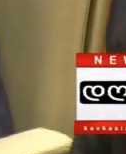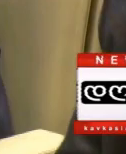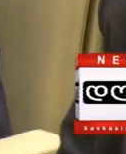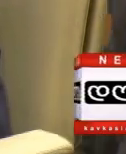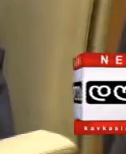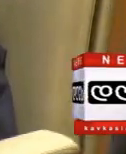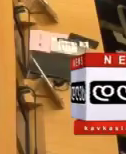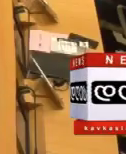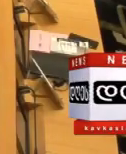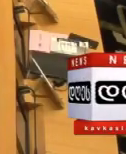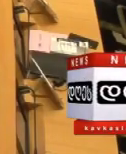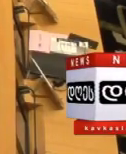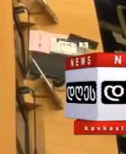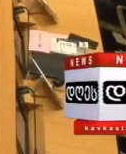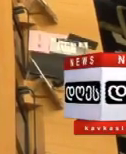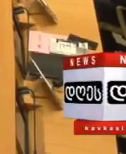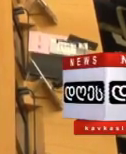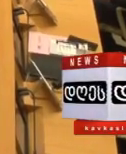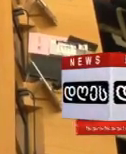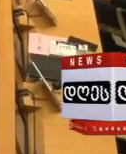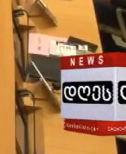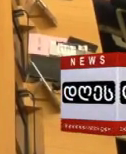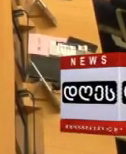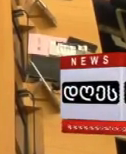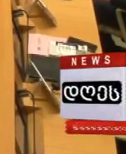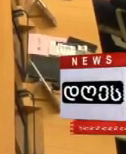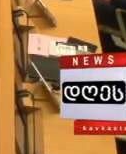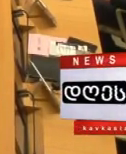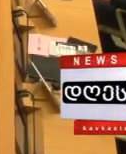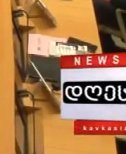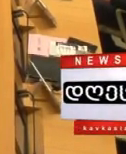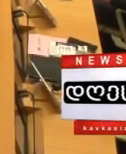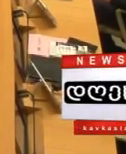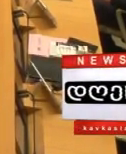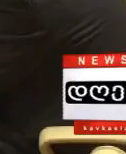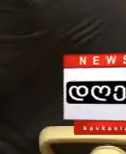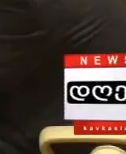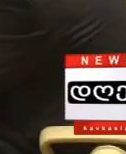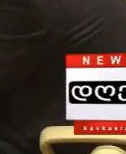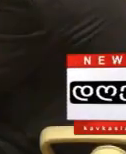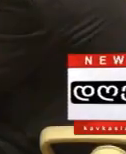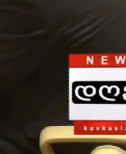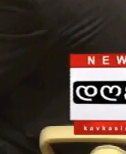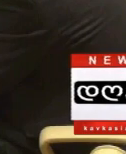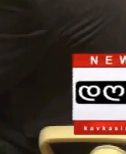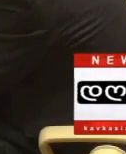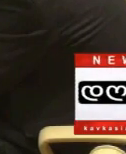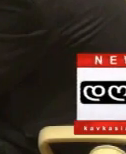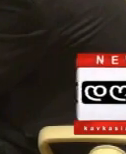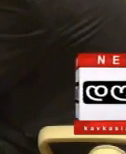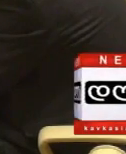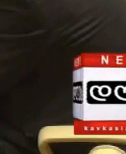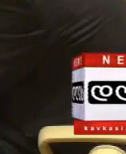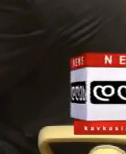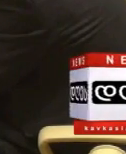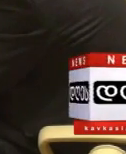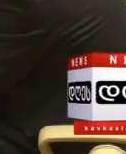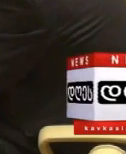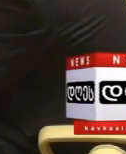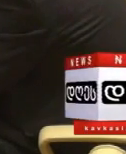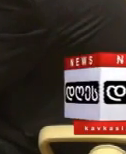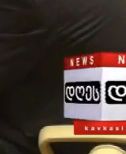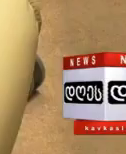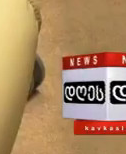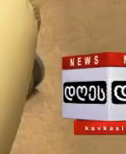radgan mati tkmit, chinelebtan korruptsiuli garigeba martivia. Khelisuplebis oponentebi fikroben, rom Ivanishvili rusul dakvetas asrulebs, ris gamoc